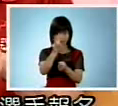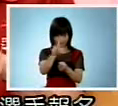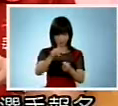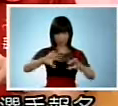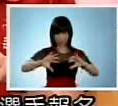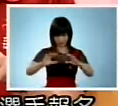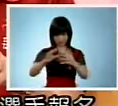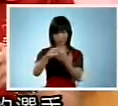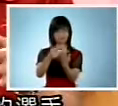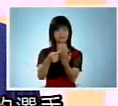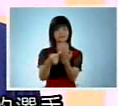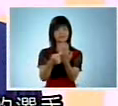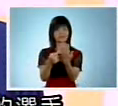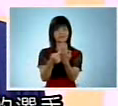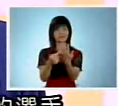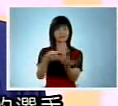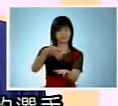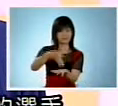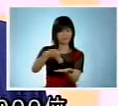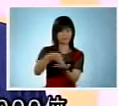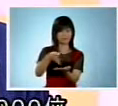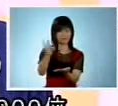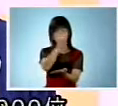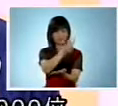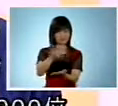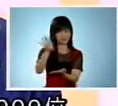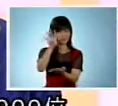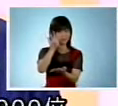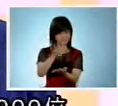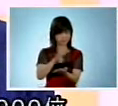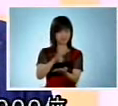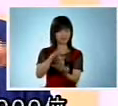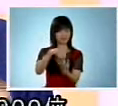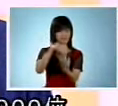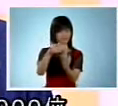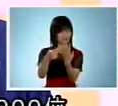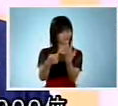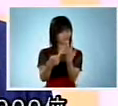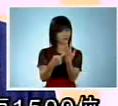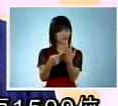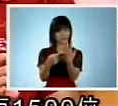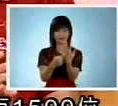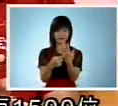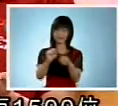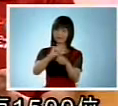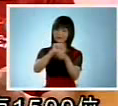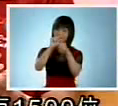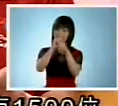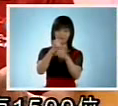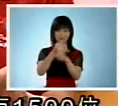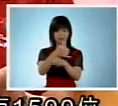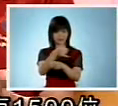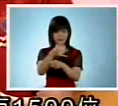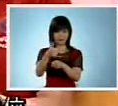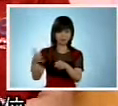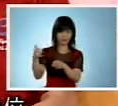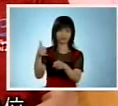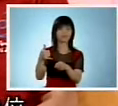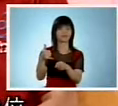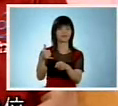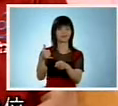国家的选手报名，然后有4000位的选手。啊、 哇，81个国家4000位， 加上队支援还有1500位，